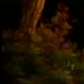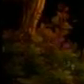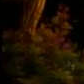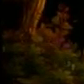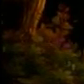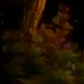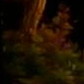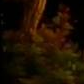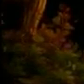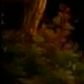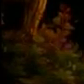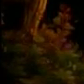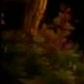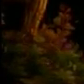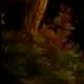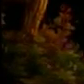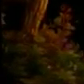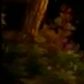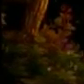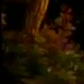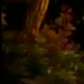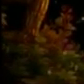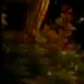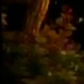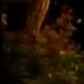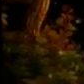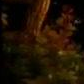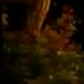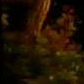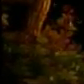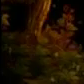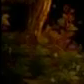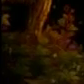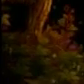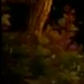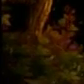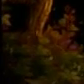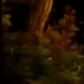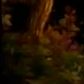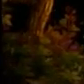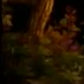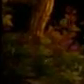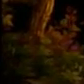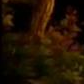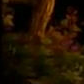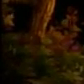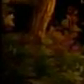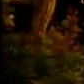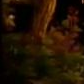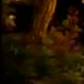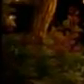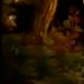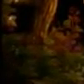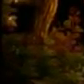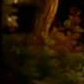กเลยว่าหน้าที่นั่นแหละคือธรรมะมันก็เลยไม่บูชาหน้าที่ไม่ชื่นใจในการ